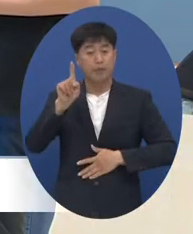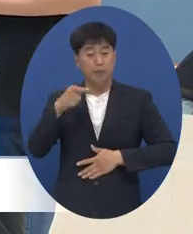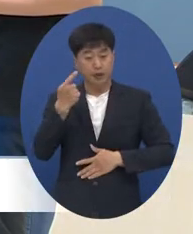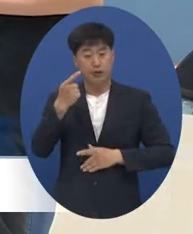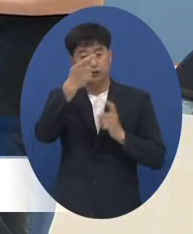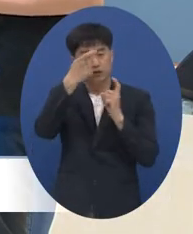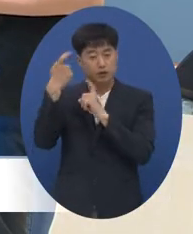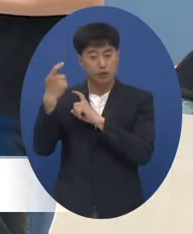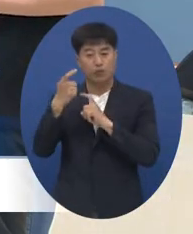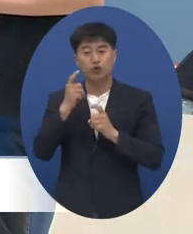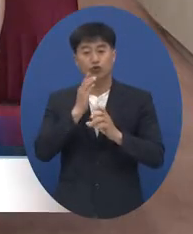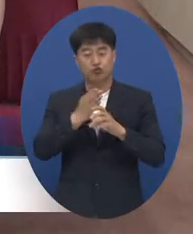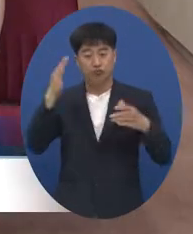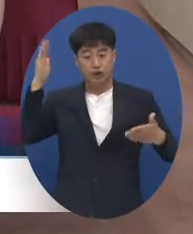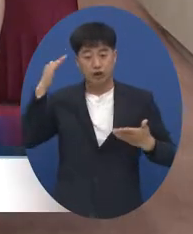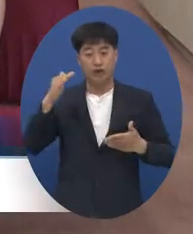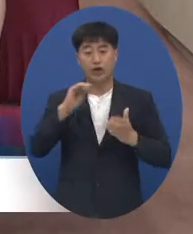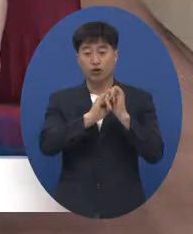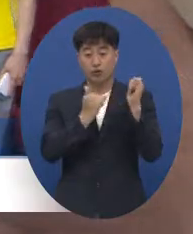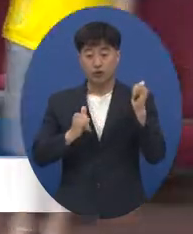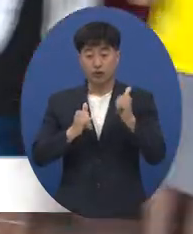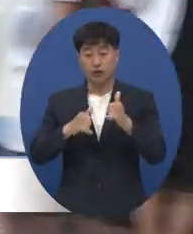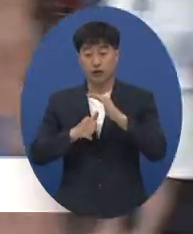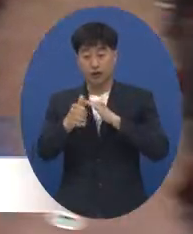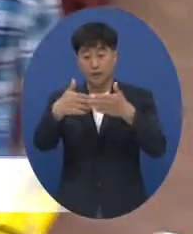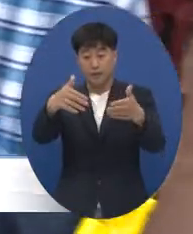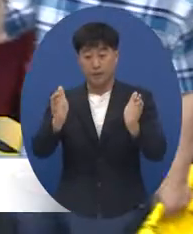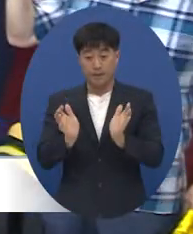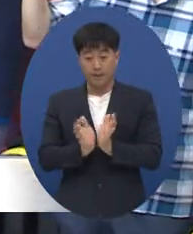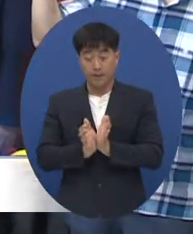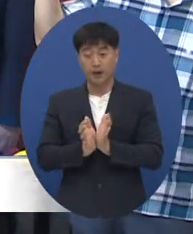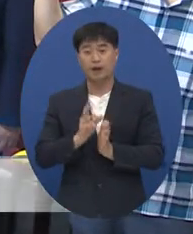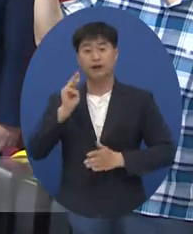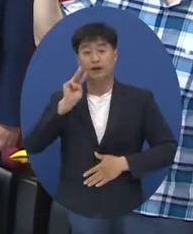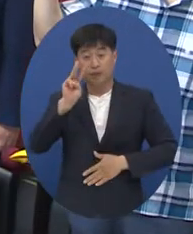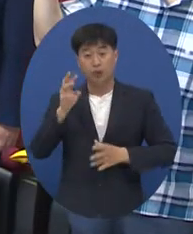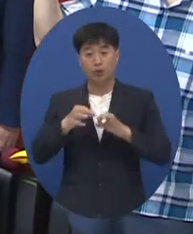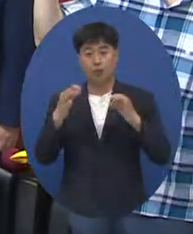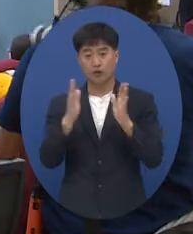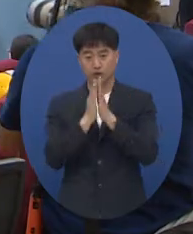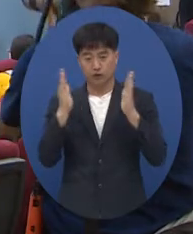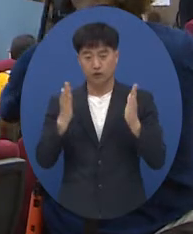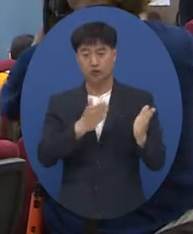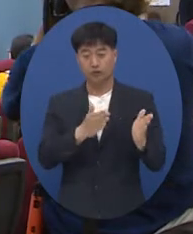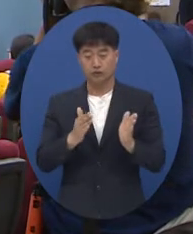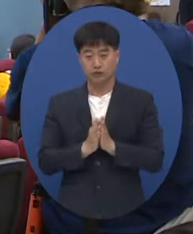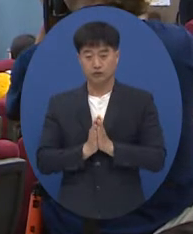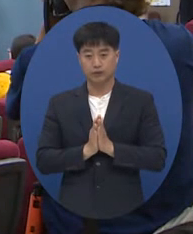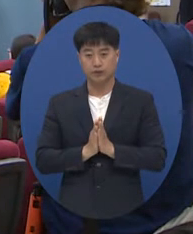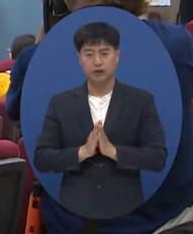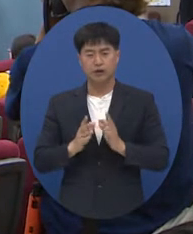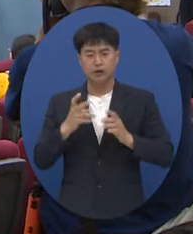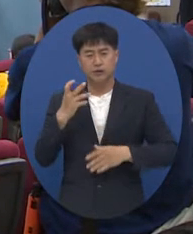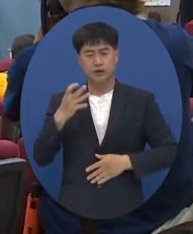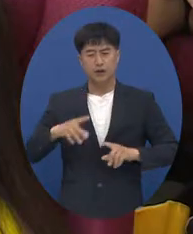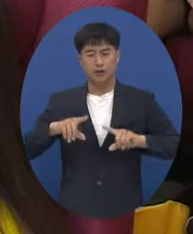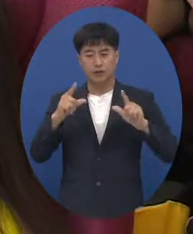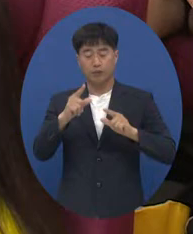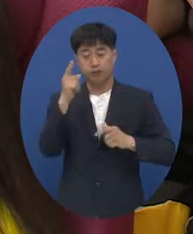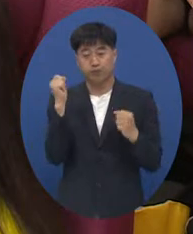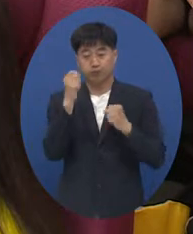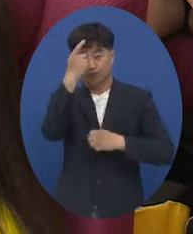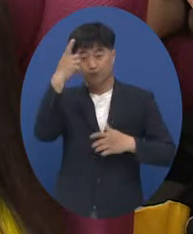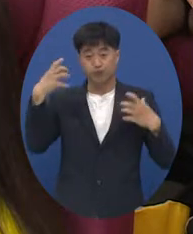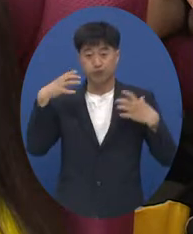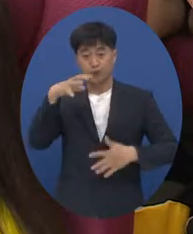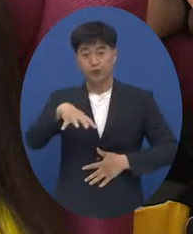임시정부 100주년 기념 경기도 중학생 역사원정대가 3개월간 대장정에 돌입했습니다. 도는 13일 북부청사에서